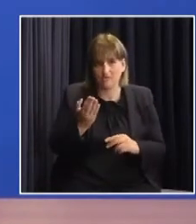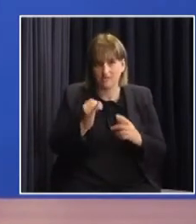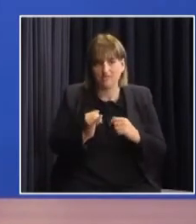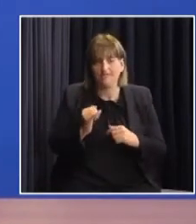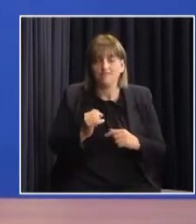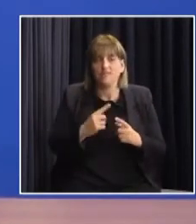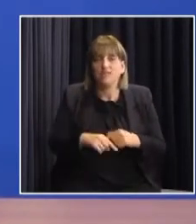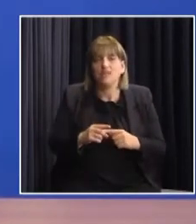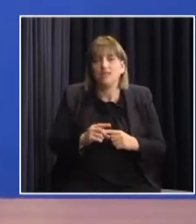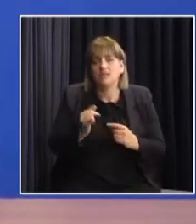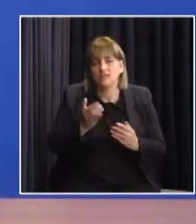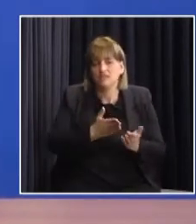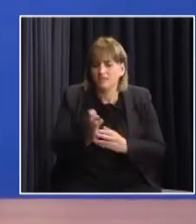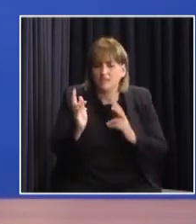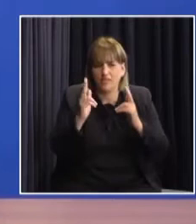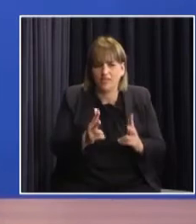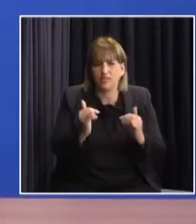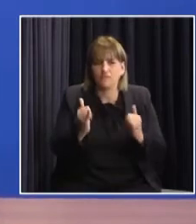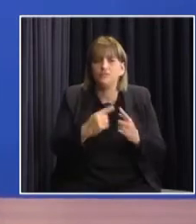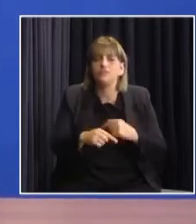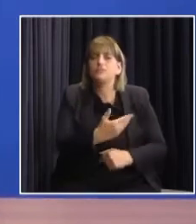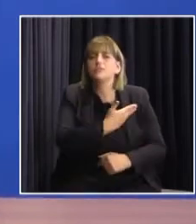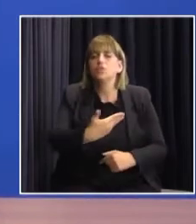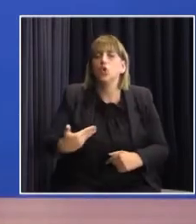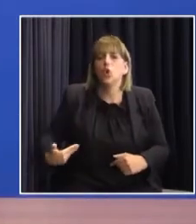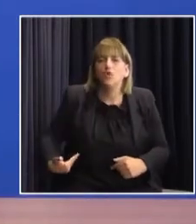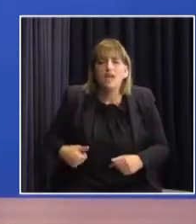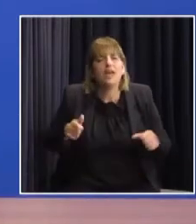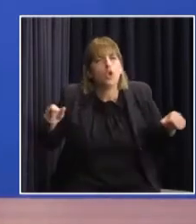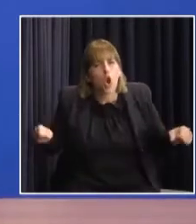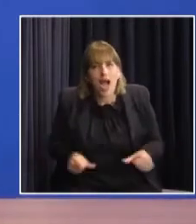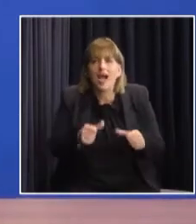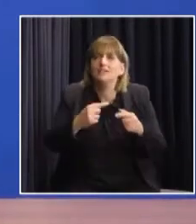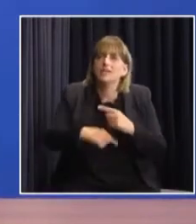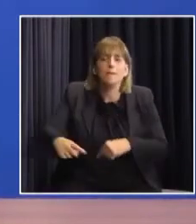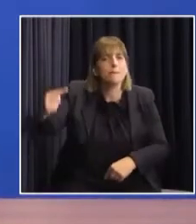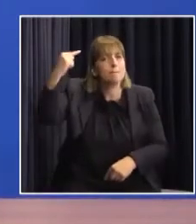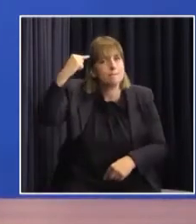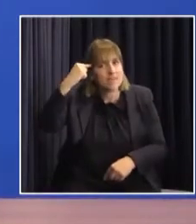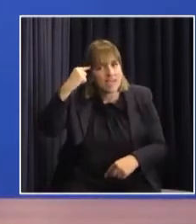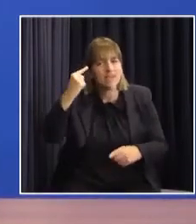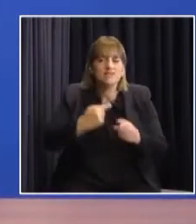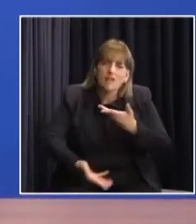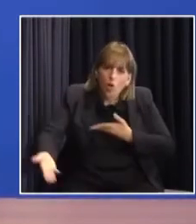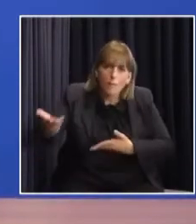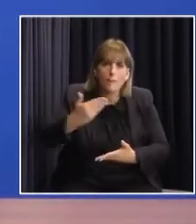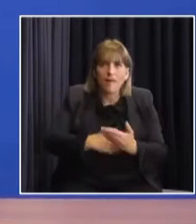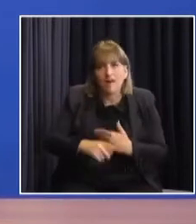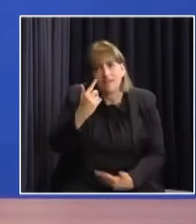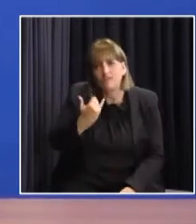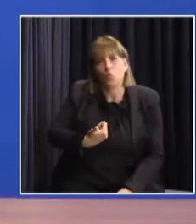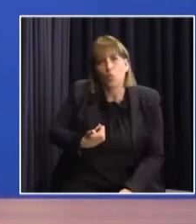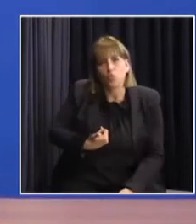y, por supuesto, lo que siempre decimos, el gobierno elabora, el gobierno piensa, el gobierno escucha, el gobierno